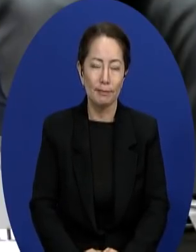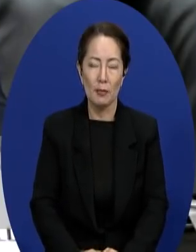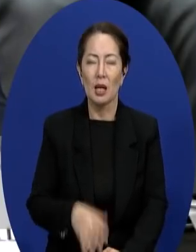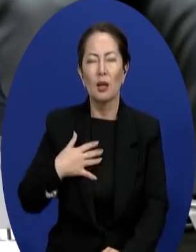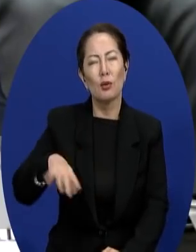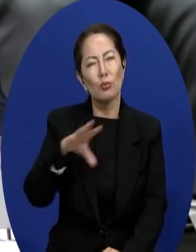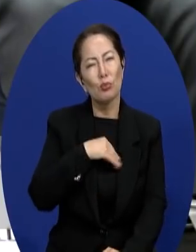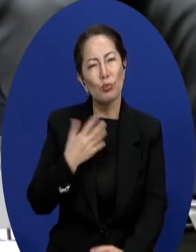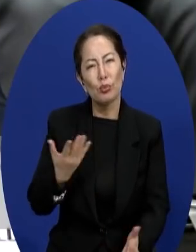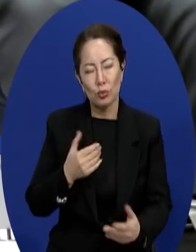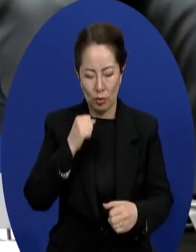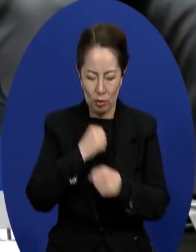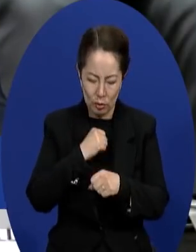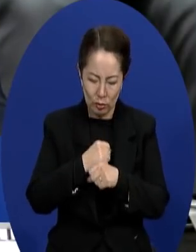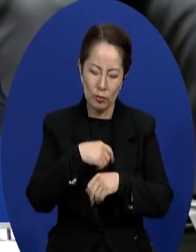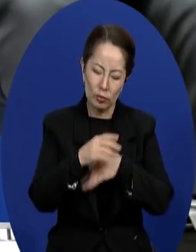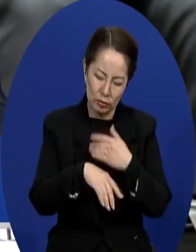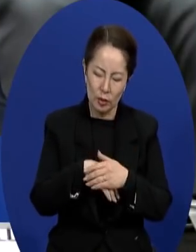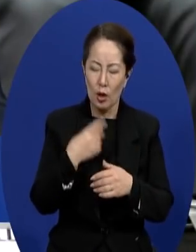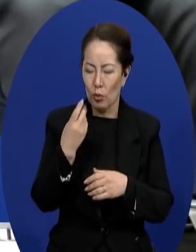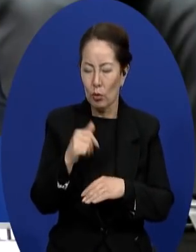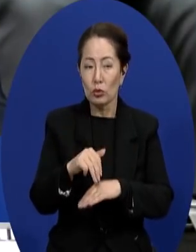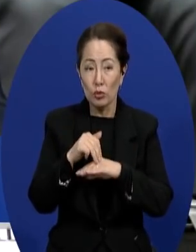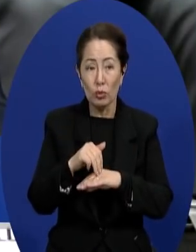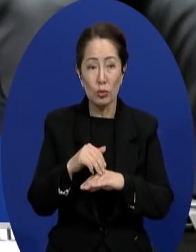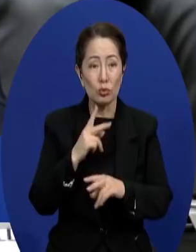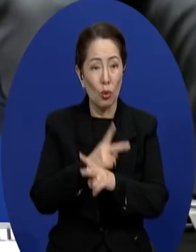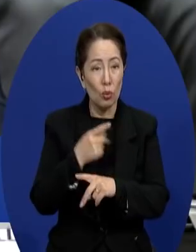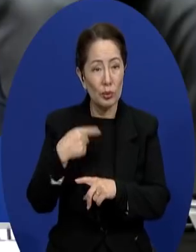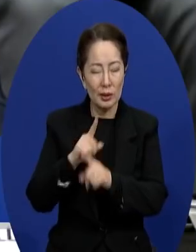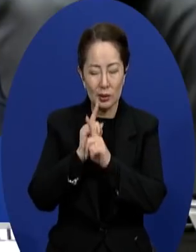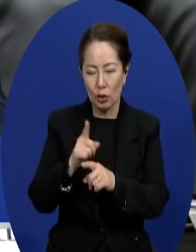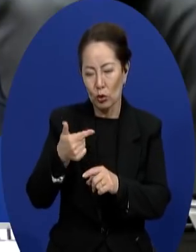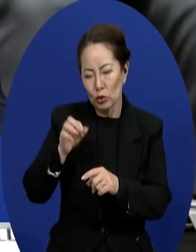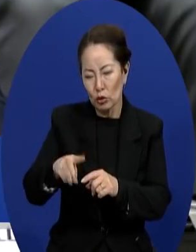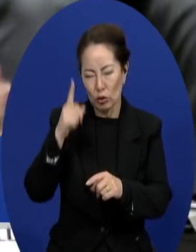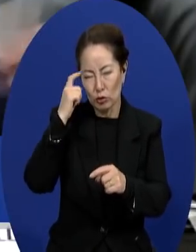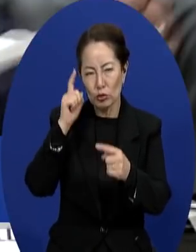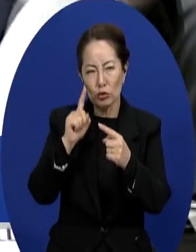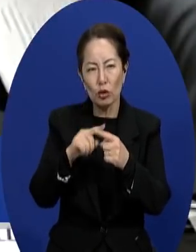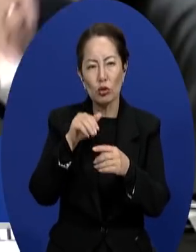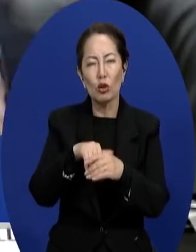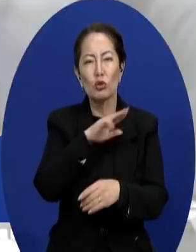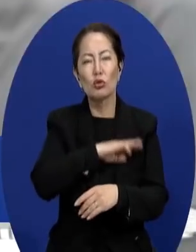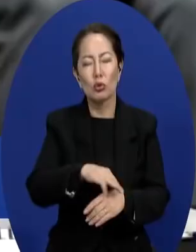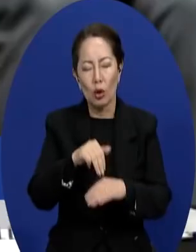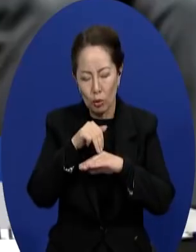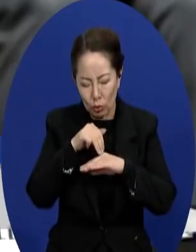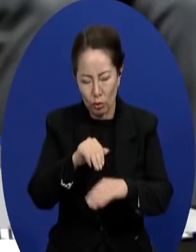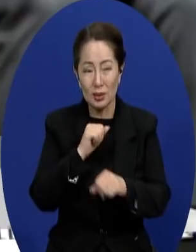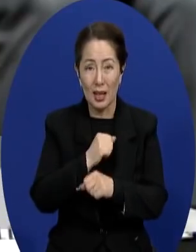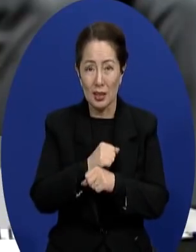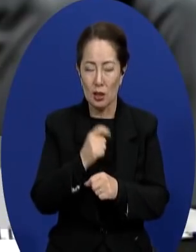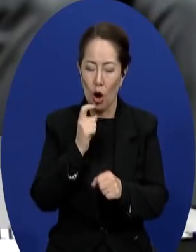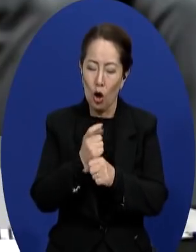Бидний хувьд хөдөлмөр эрхлэлт үнийн тогтвортой байдлын тухай хуулиар тогтоосон зорилго зорилтондоо хүрэхийн төлөө тууштай ажиллаж байна. Бас